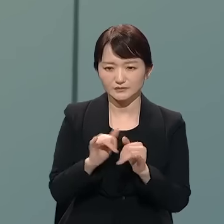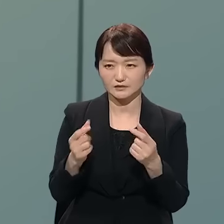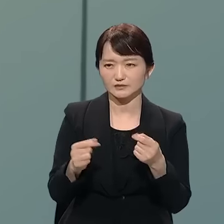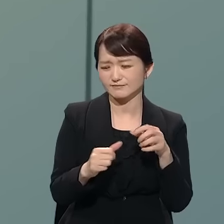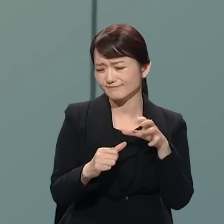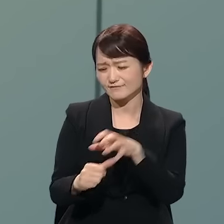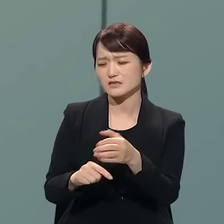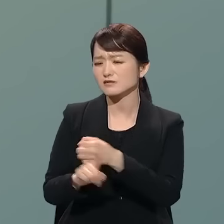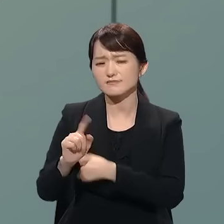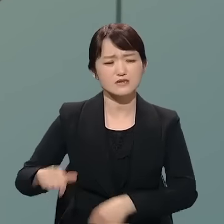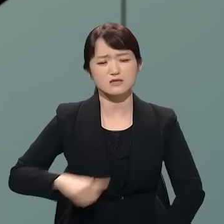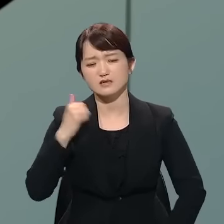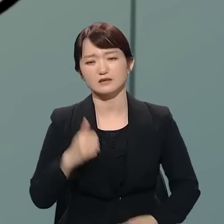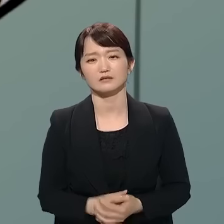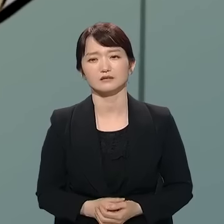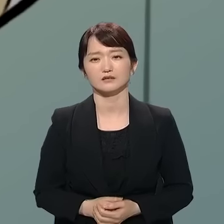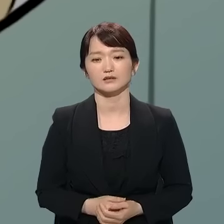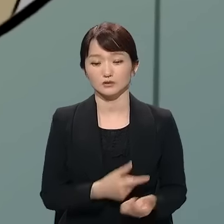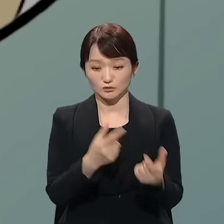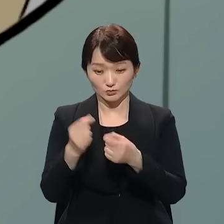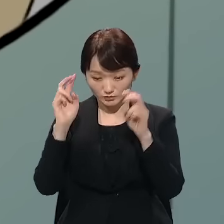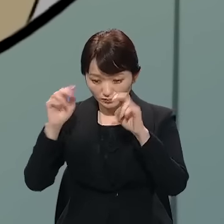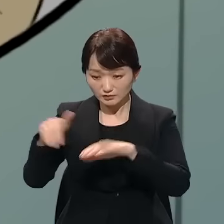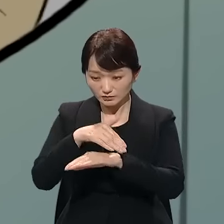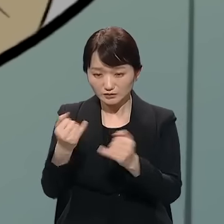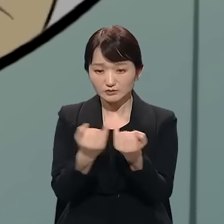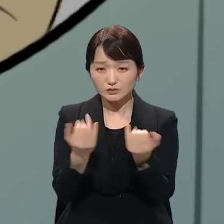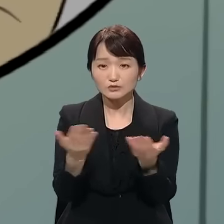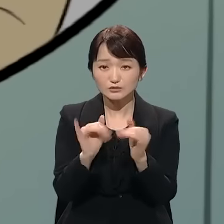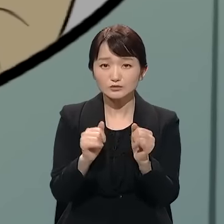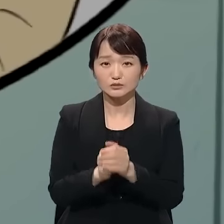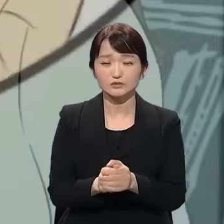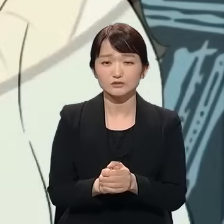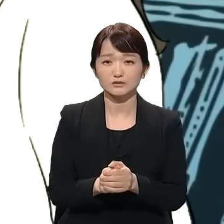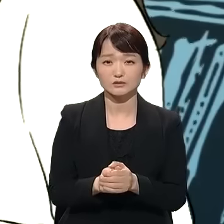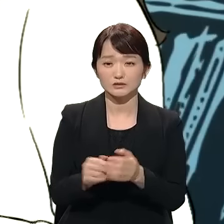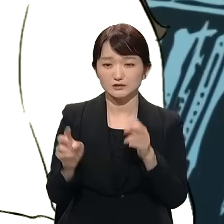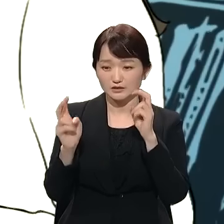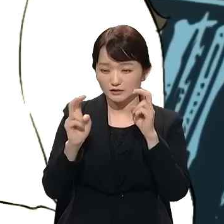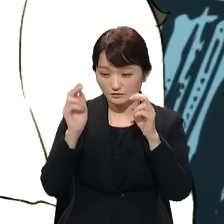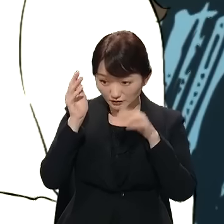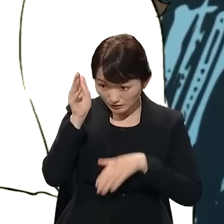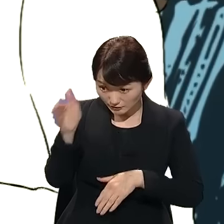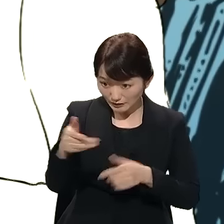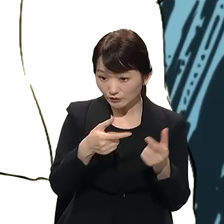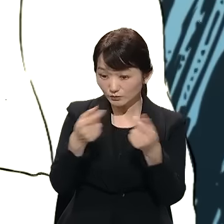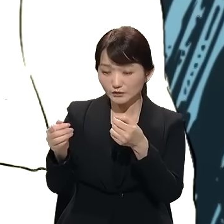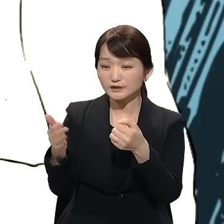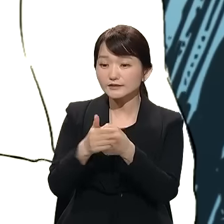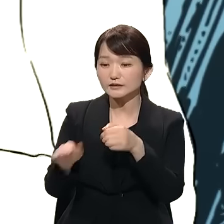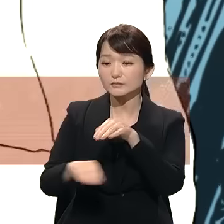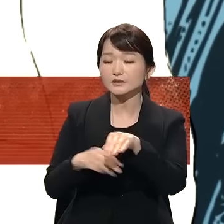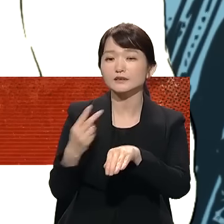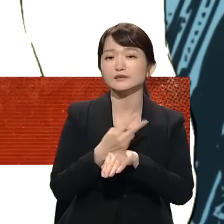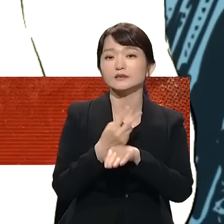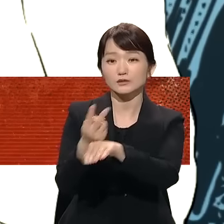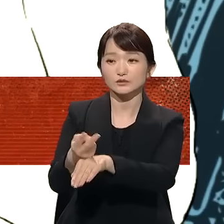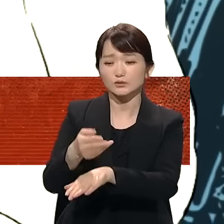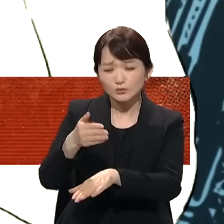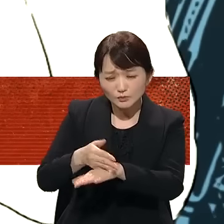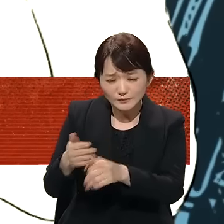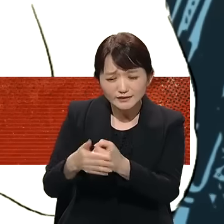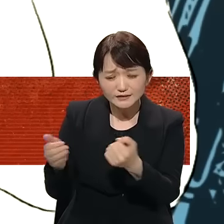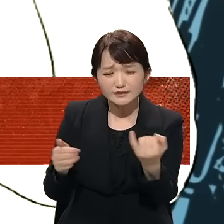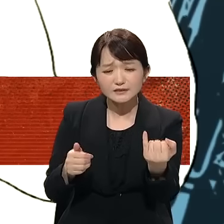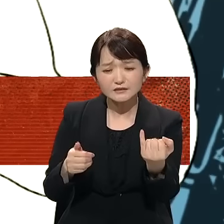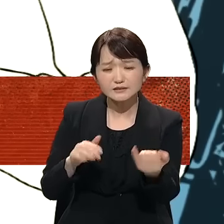거예요 그냥 같은 직장 다니는 여직원이 방향이 같아서 태워준 것 뿐이다 그리고 너무 고마운 마음에 핫팩 좀